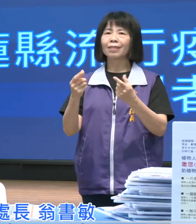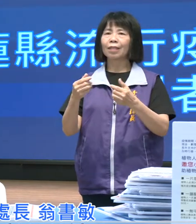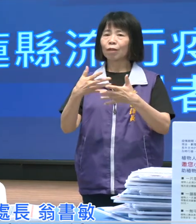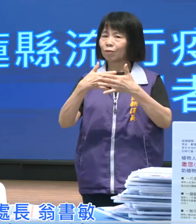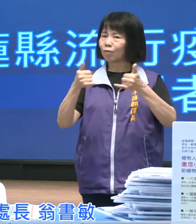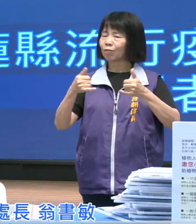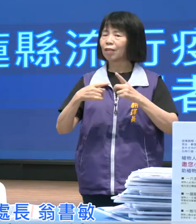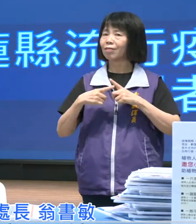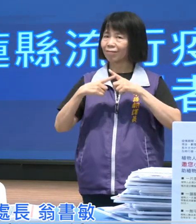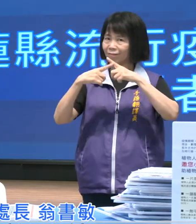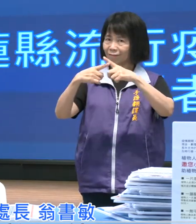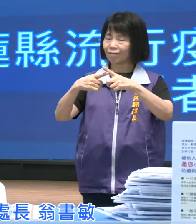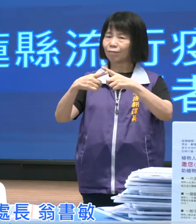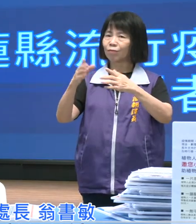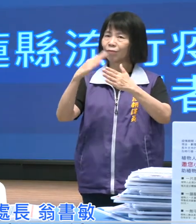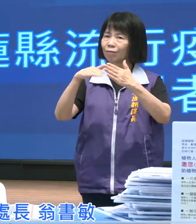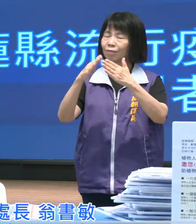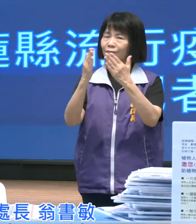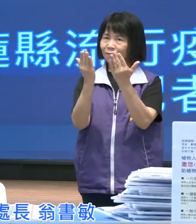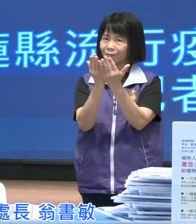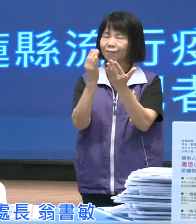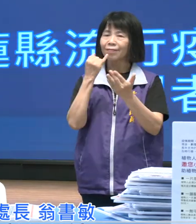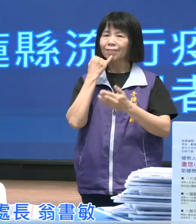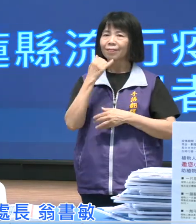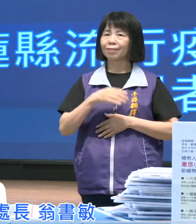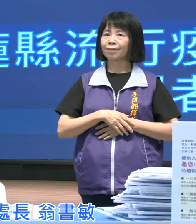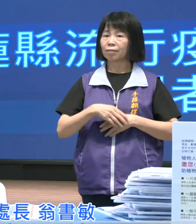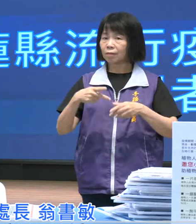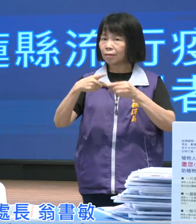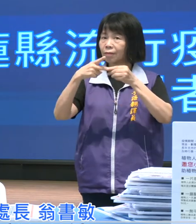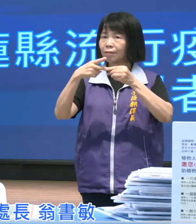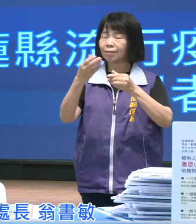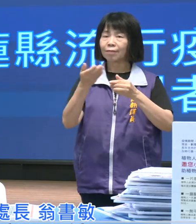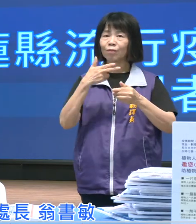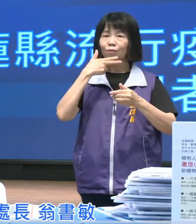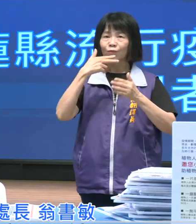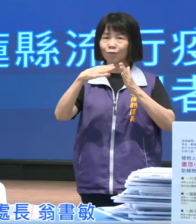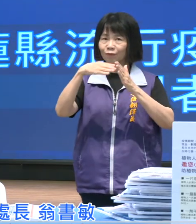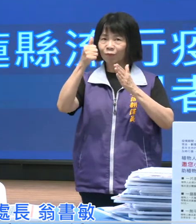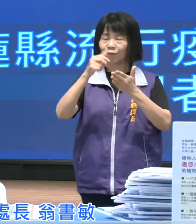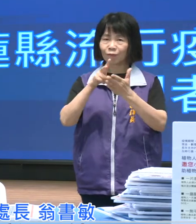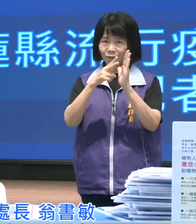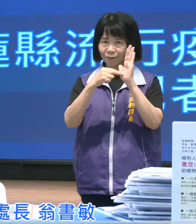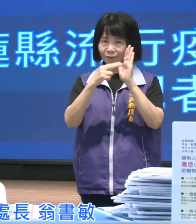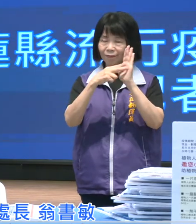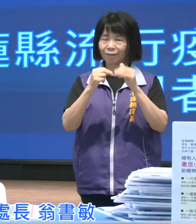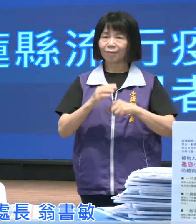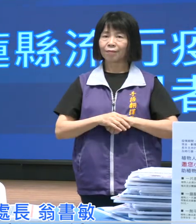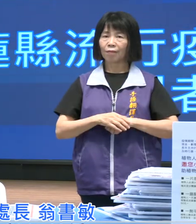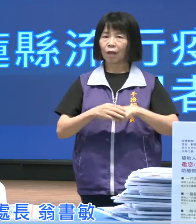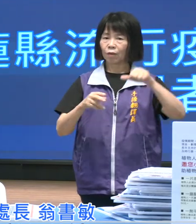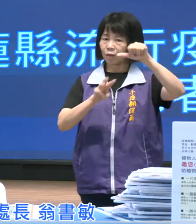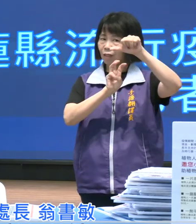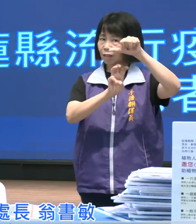子送到学校。那第二个部分呢，就是刚刚朱局长跟各位说明的，我们